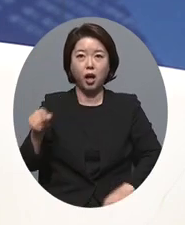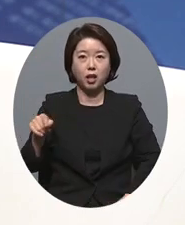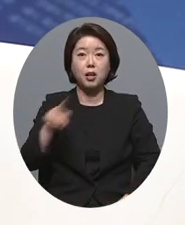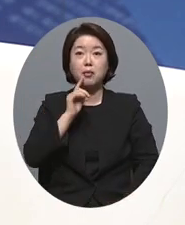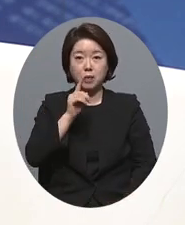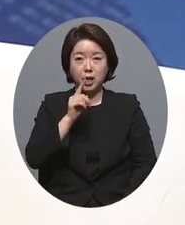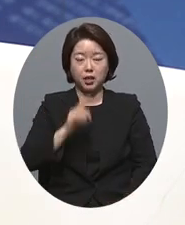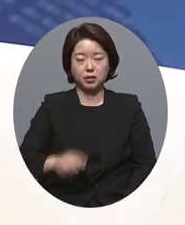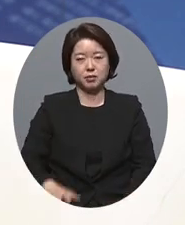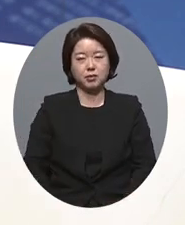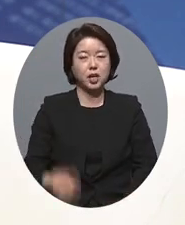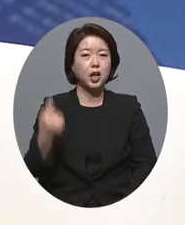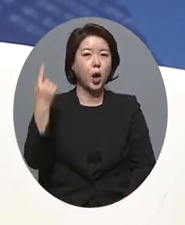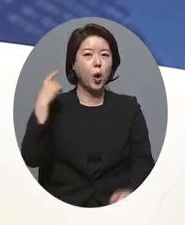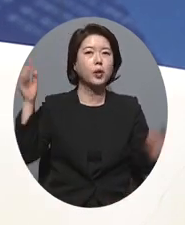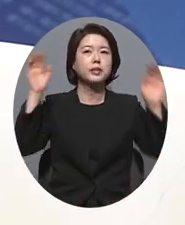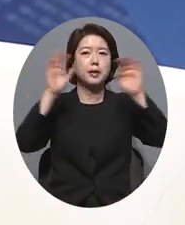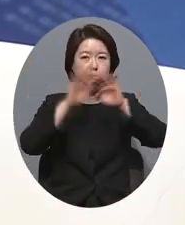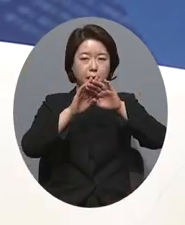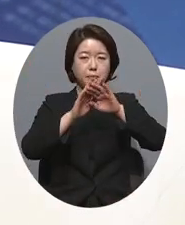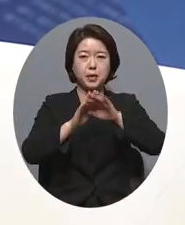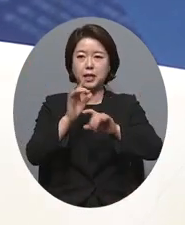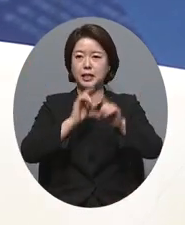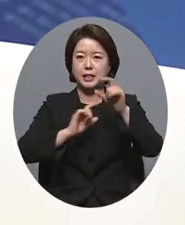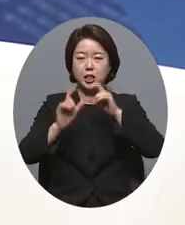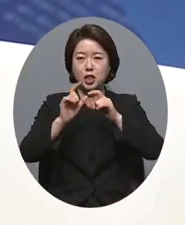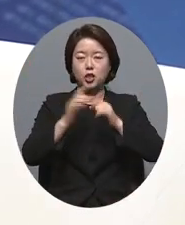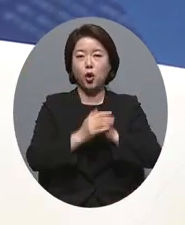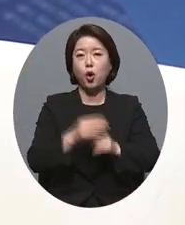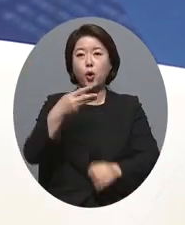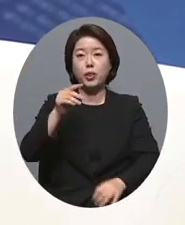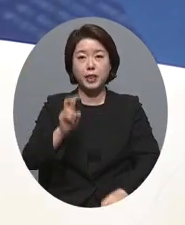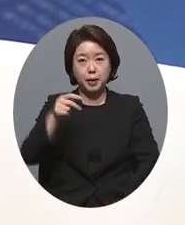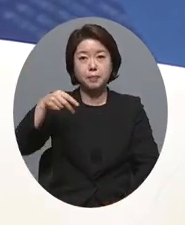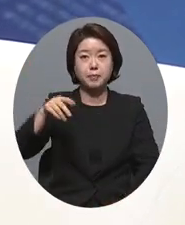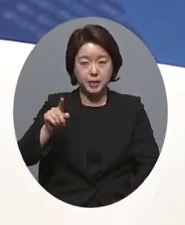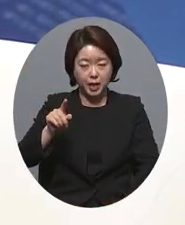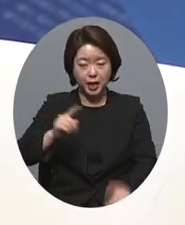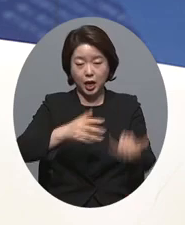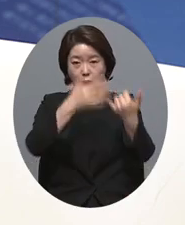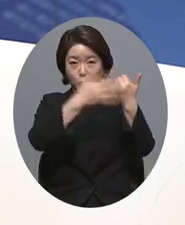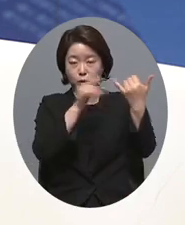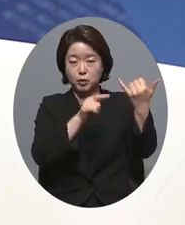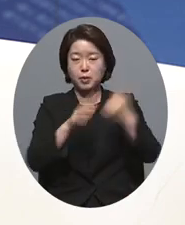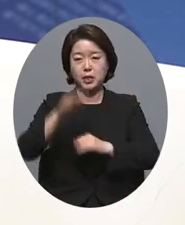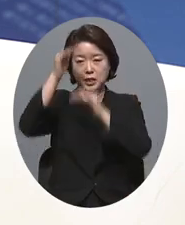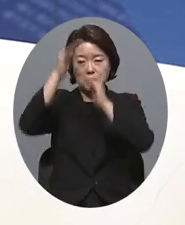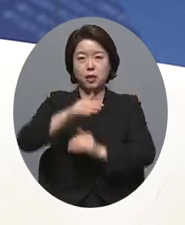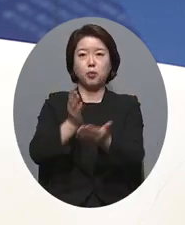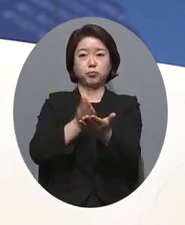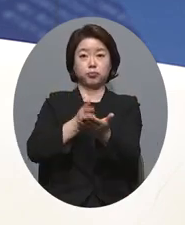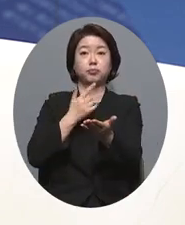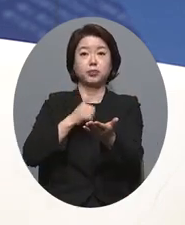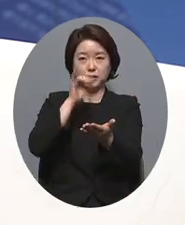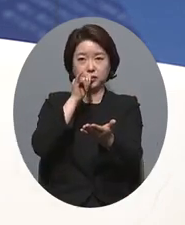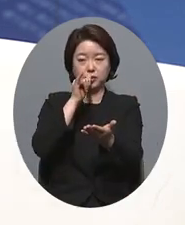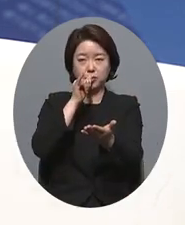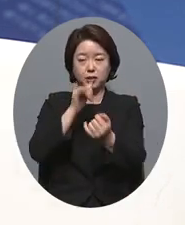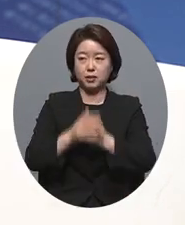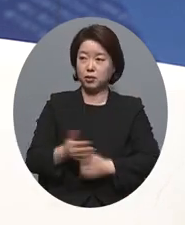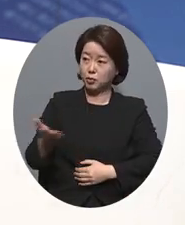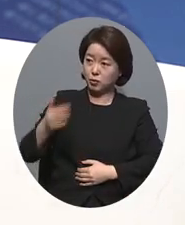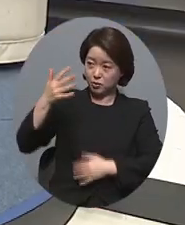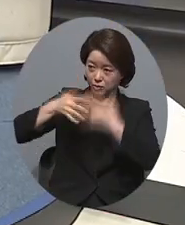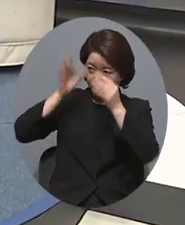실제 어제 저녁에는 더 탐사라는 유튜브 채널에서 이 내용을 보도하기도 했습니다. 영상